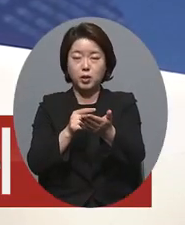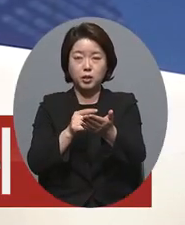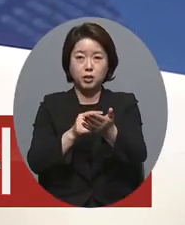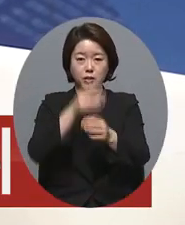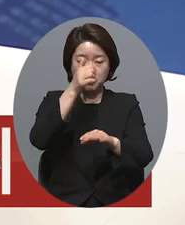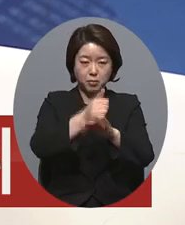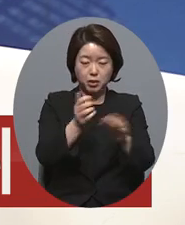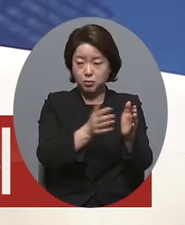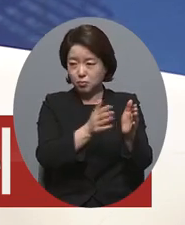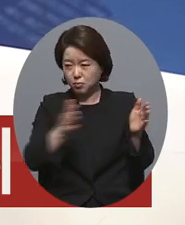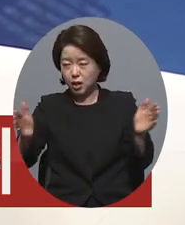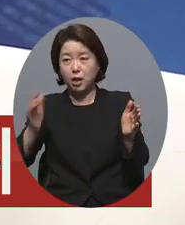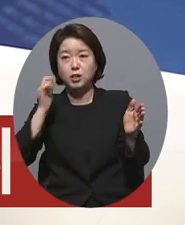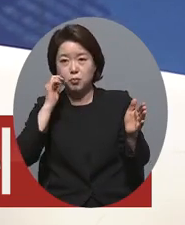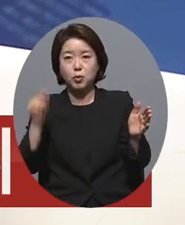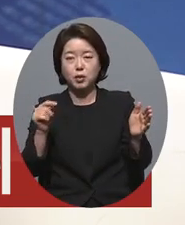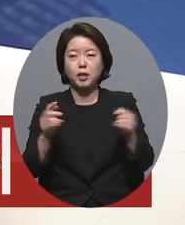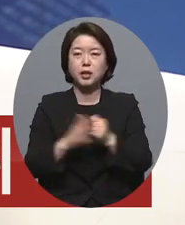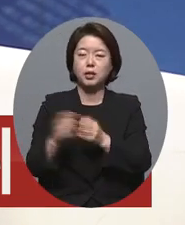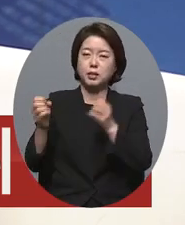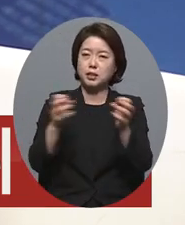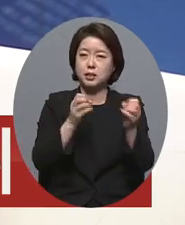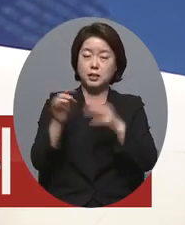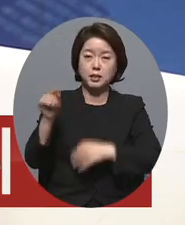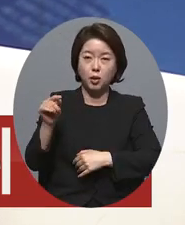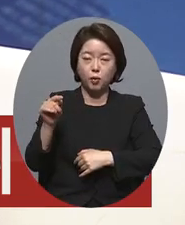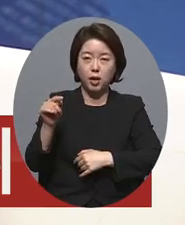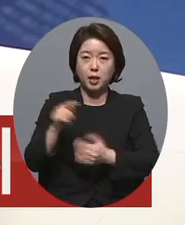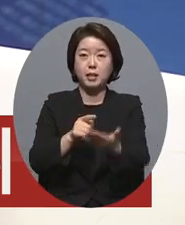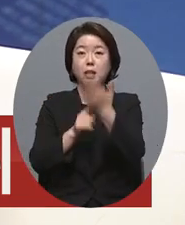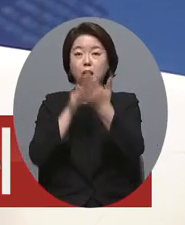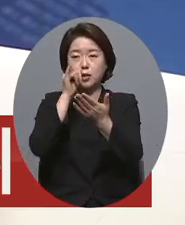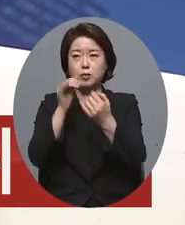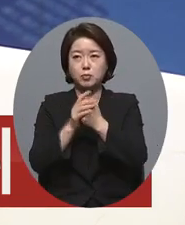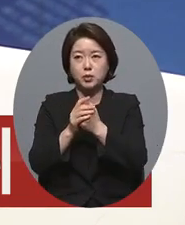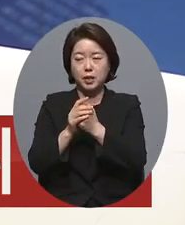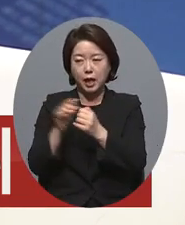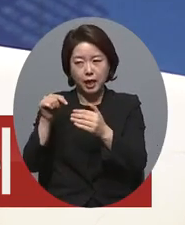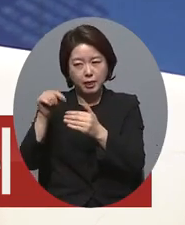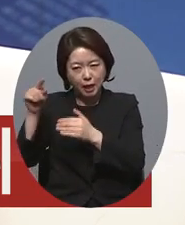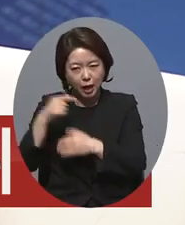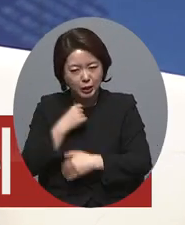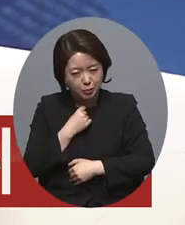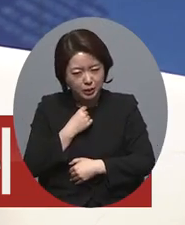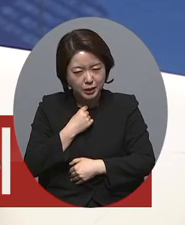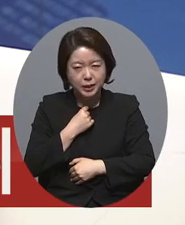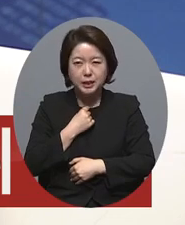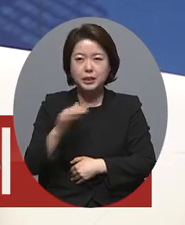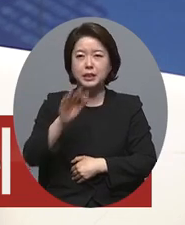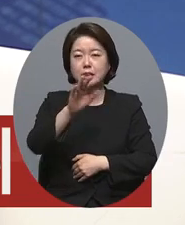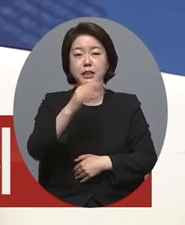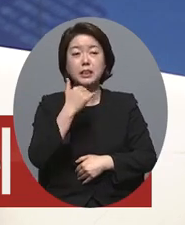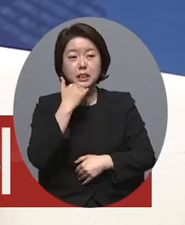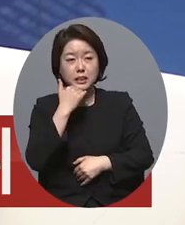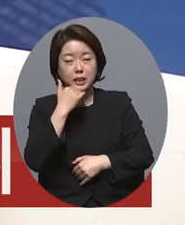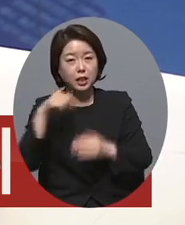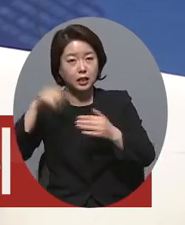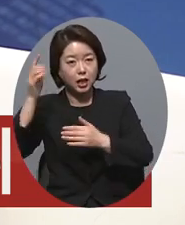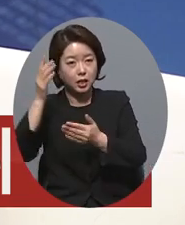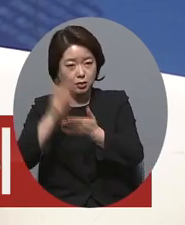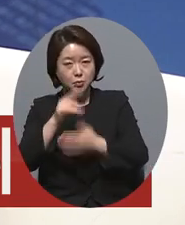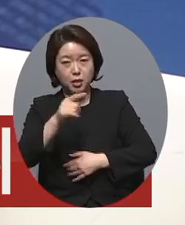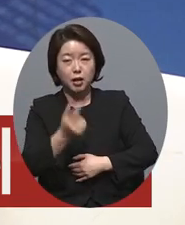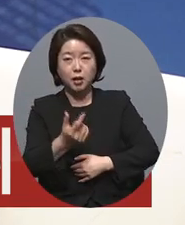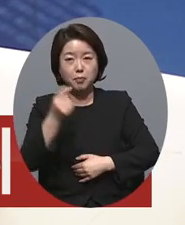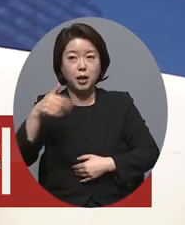것 같다는 생각이 드는데 거기에서 대화가 녹취록이 나옵니다. 이제 나가고 싶지만 좀 기다려라. 나갈 수 없다. 그러니까 빨리